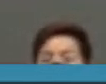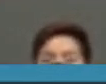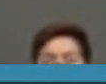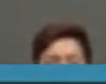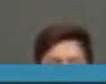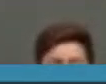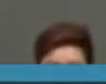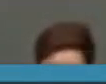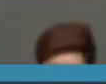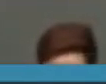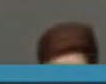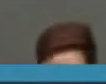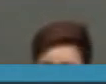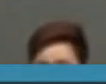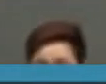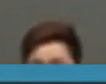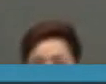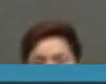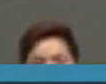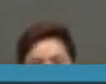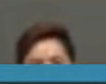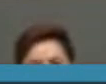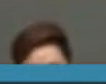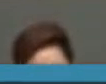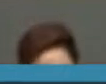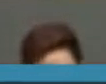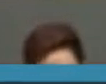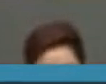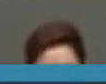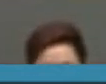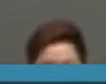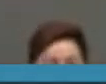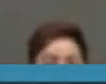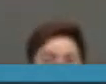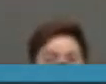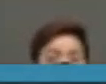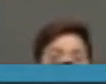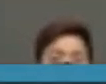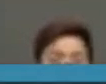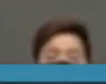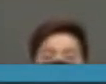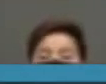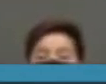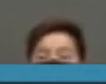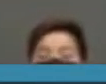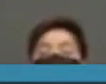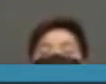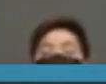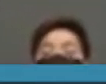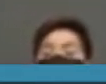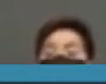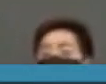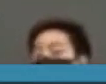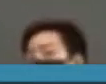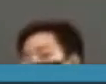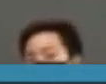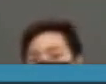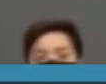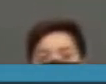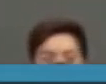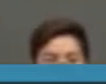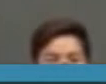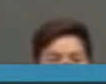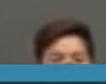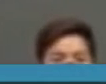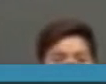อบในการที่จะเข้มงวดเรื่องของการนำเข้าส่งออกและการผ่านราชอาณาจักรโดยเฉพาะพื้นที่ชายแดนติดต่อกับเมียนม